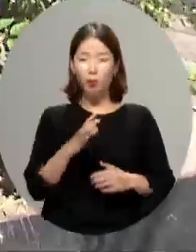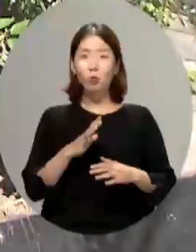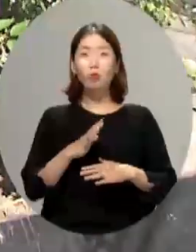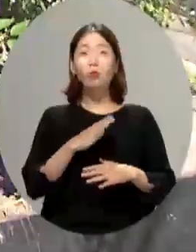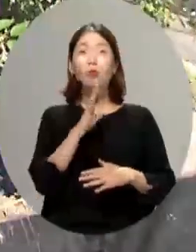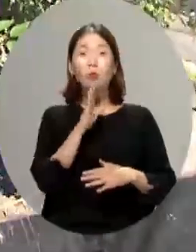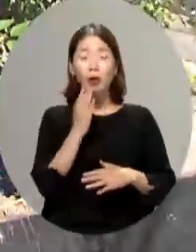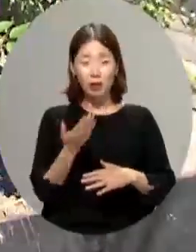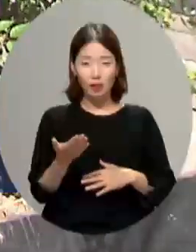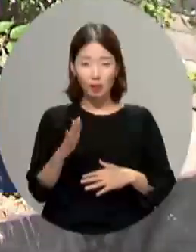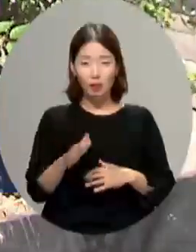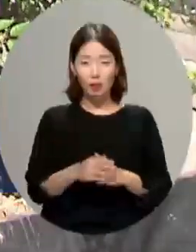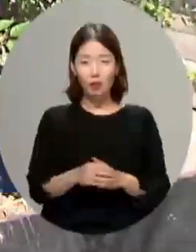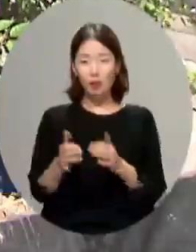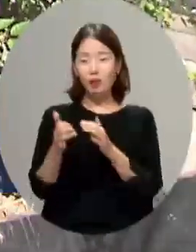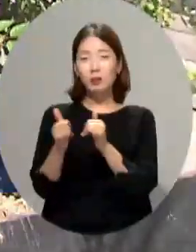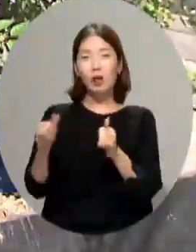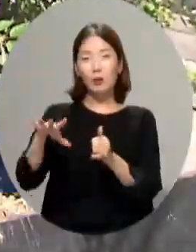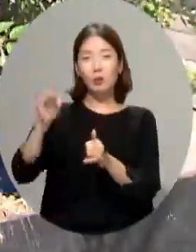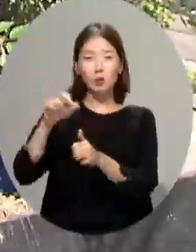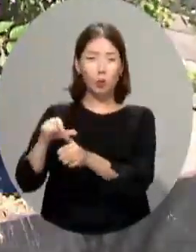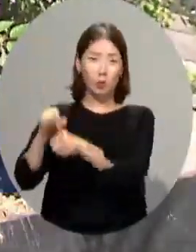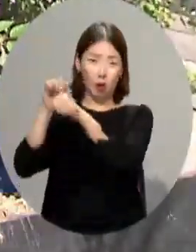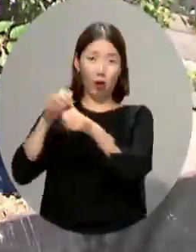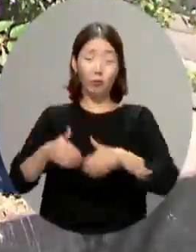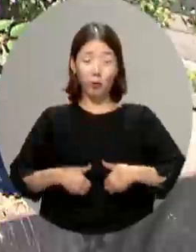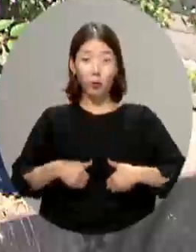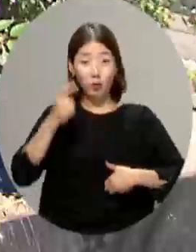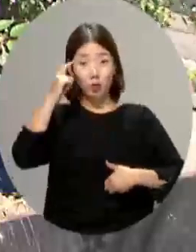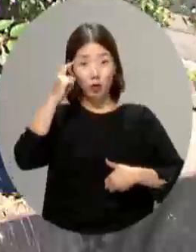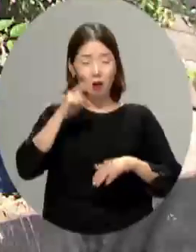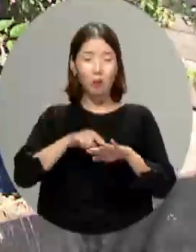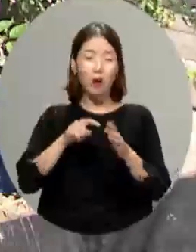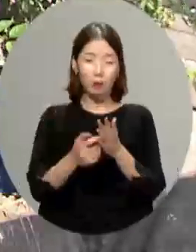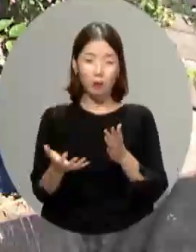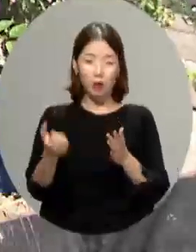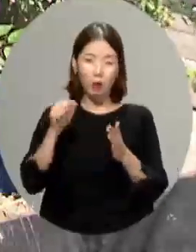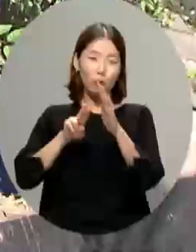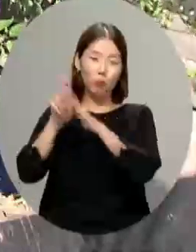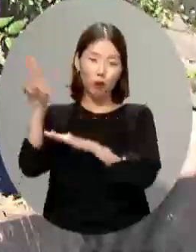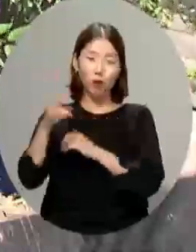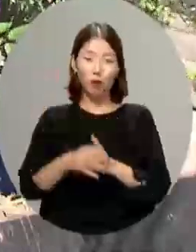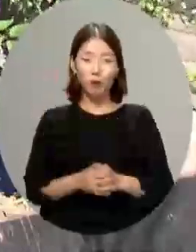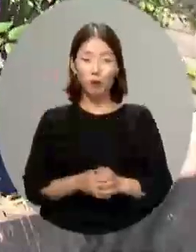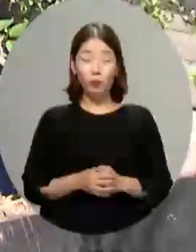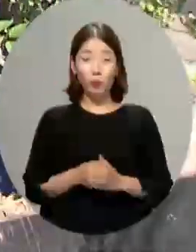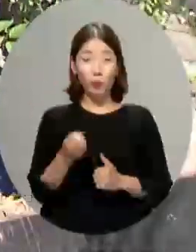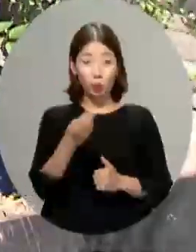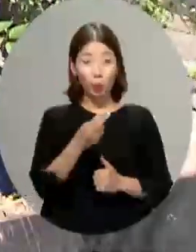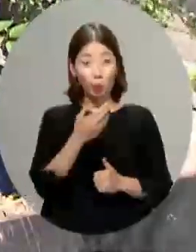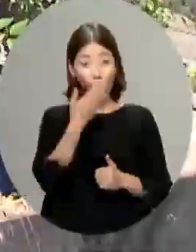했는데 먼저 사람을 먼저 살려야겠다는 그냥 그 마음으로 그냥 갔어요. 같은 일이 또